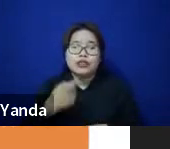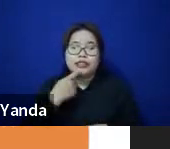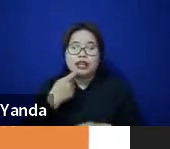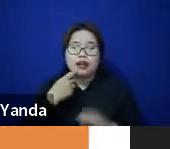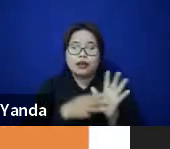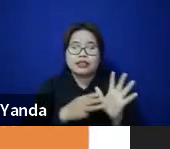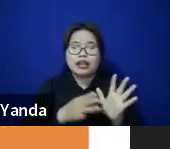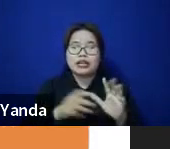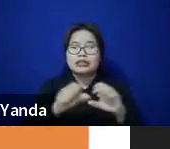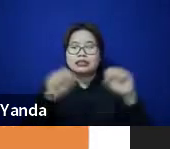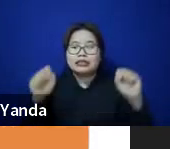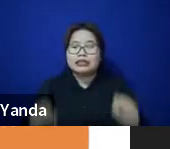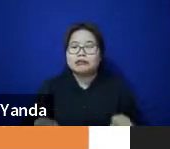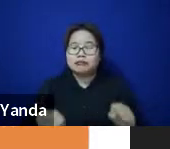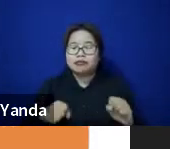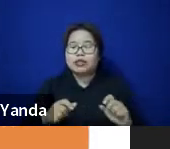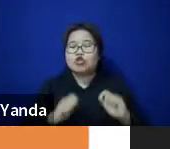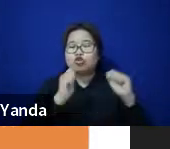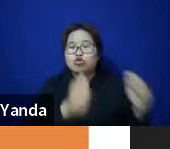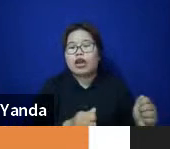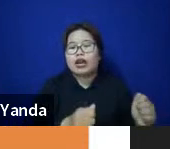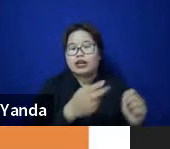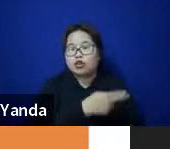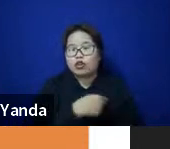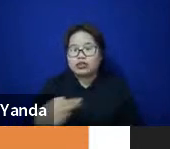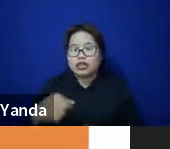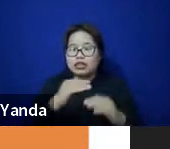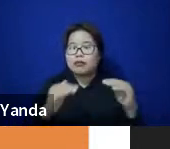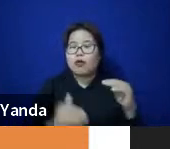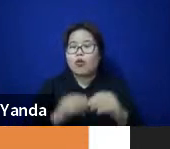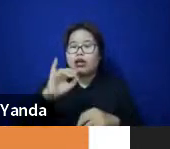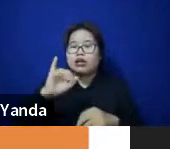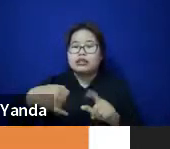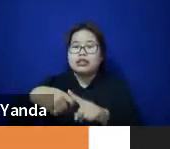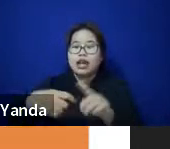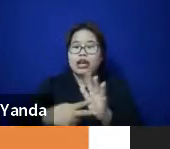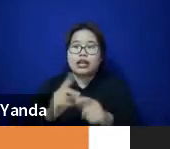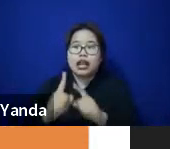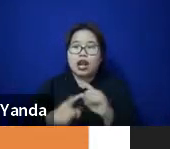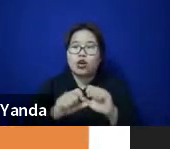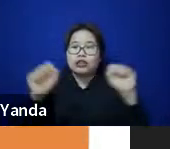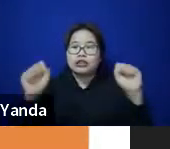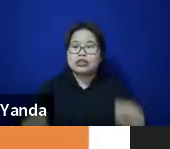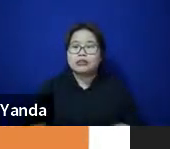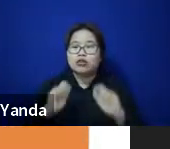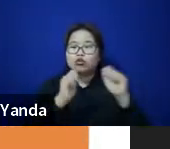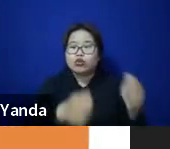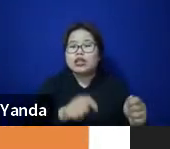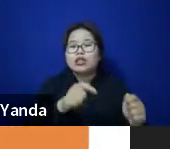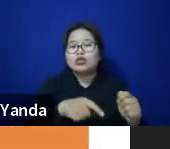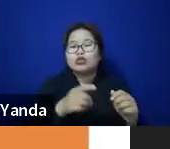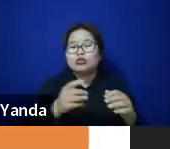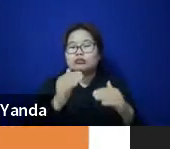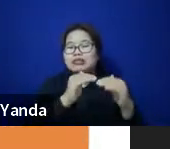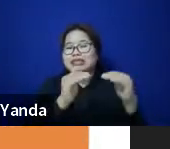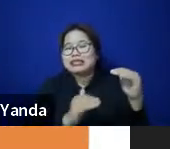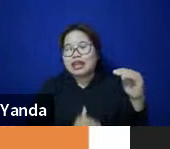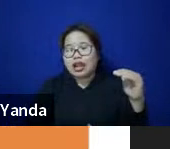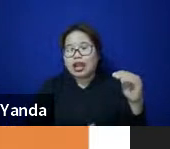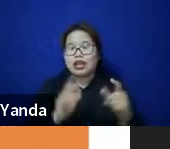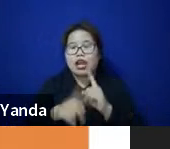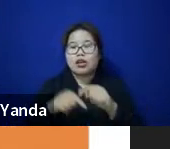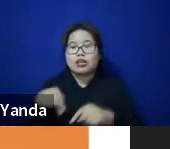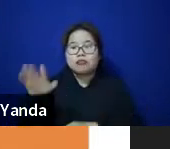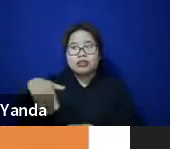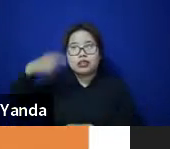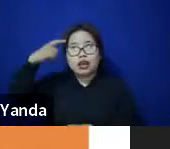masalah sistem rujukan di Indonesia di bawah JKN. Sistem rujukan di Indonesia itu menggunakan sistem yang berjenjang. Yang masuk